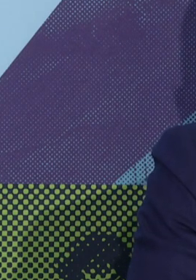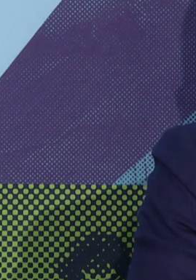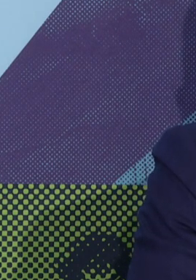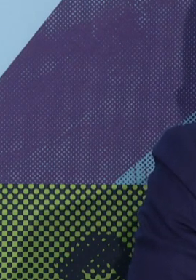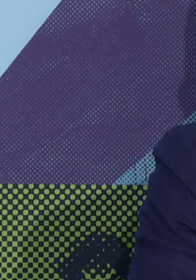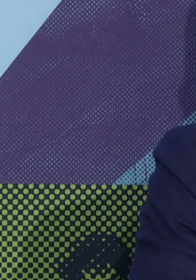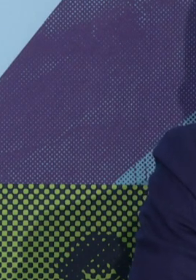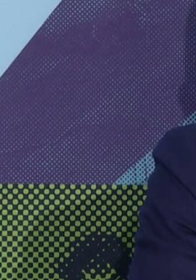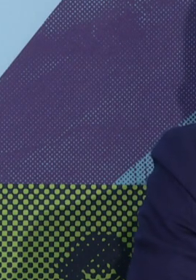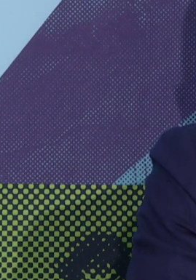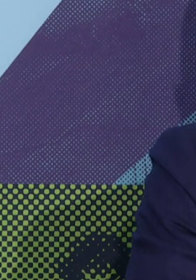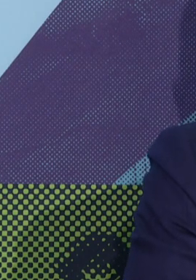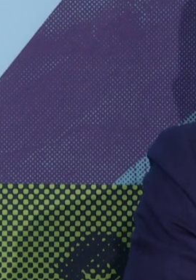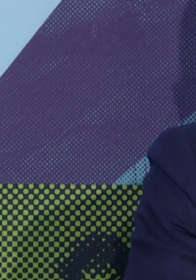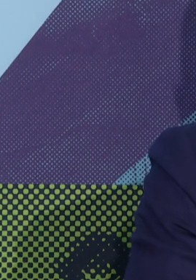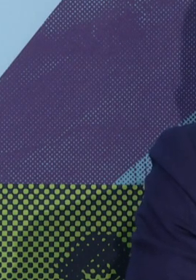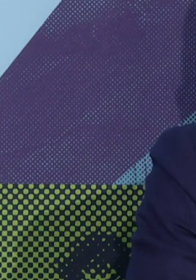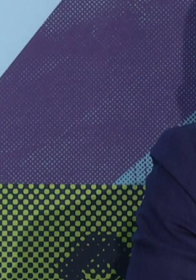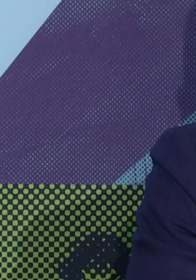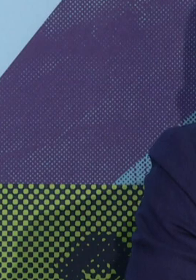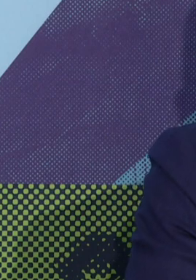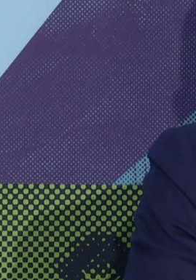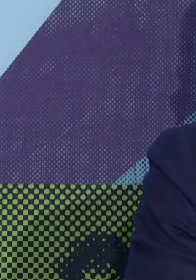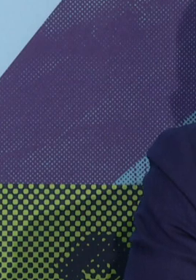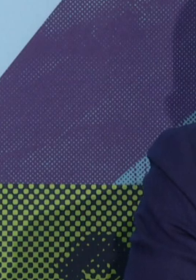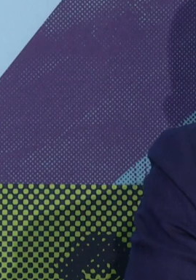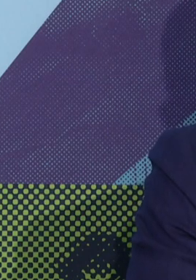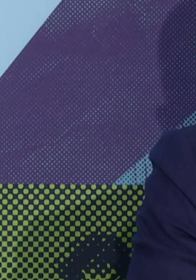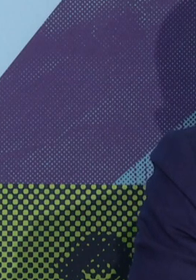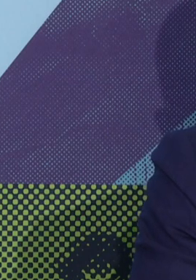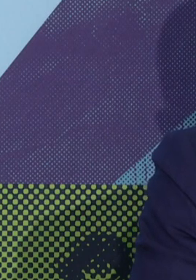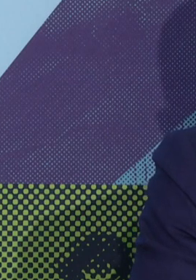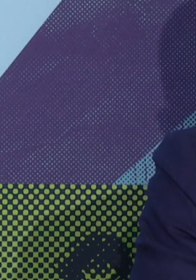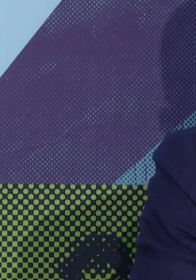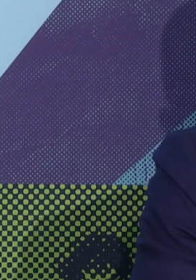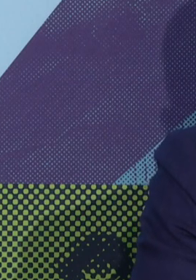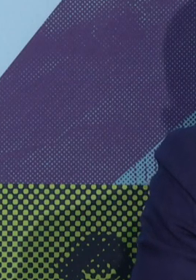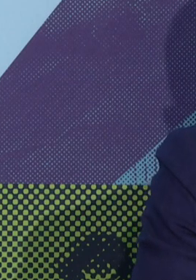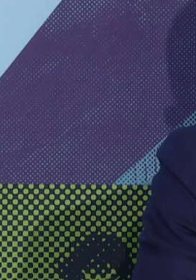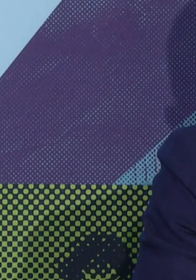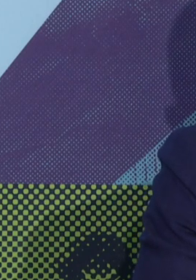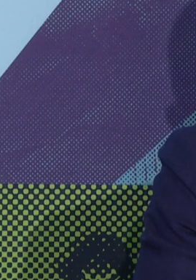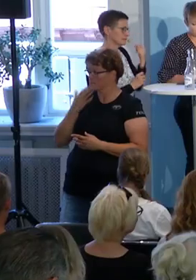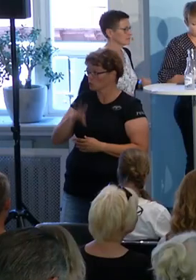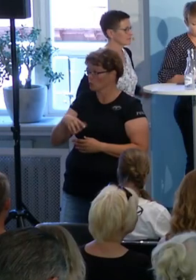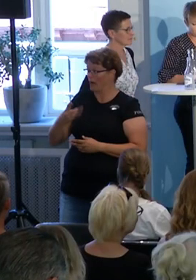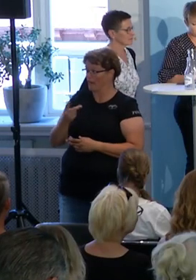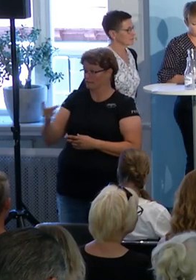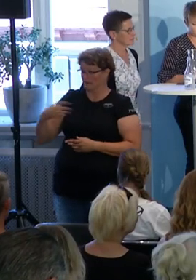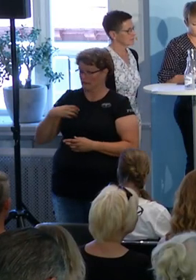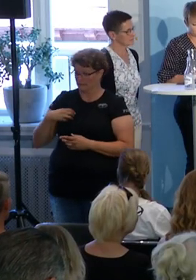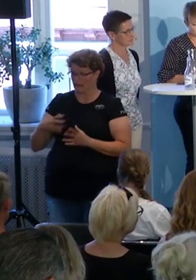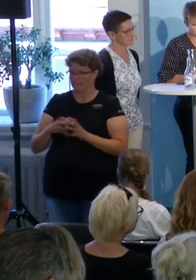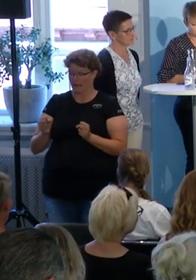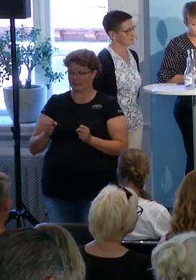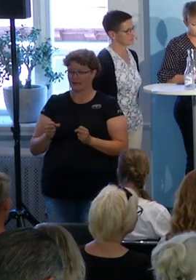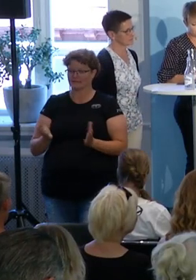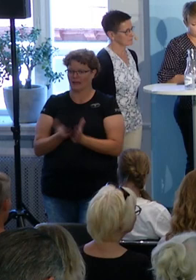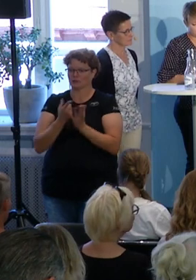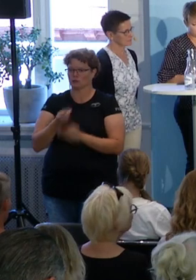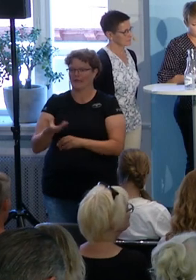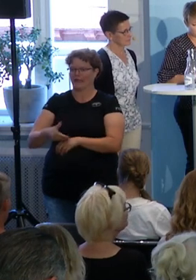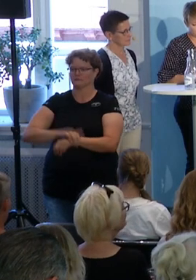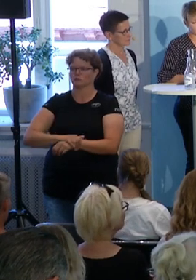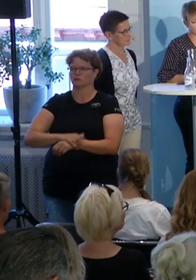finnas en möjlighet att ge dem någonting utbyte. Så bra att ha kriminella som pratar om kriminella, men å andra sidan är de experter